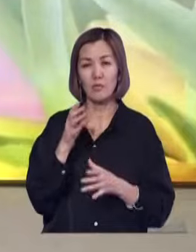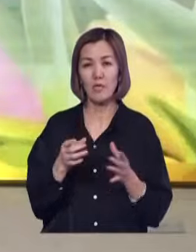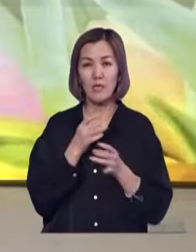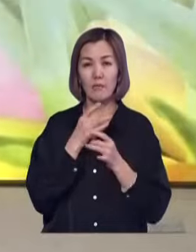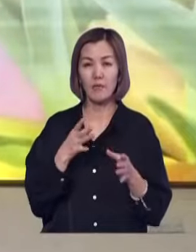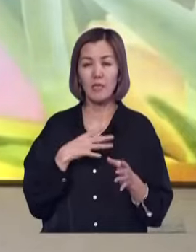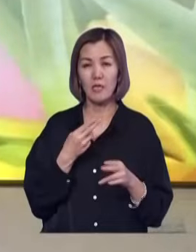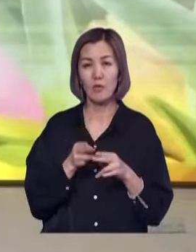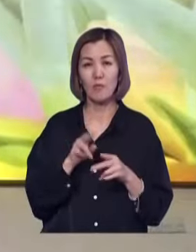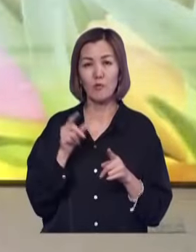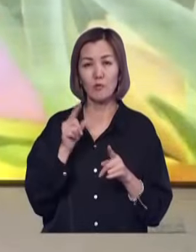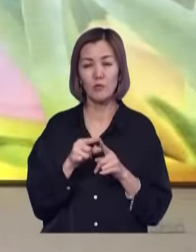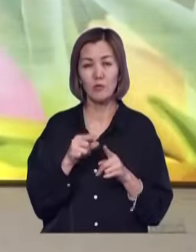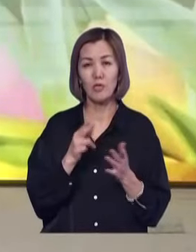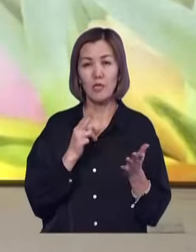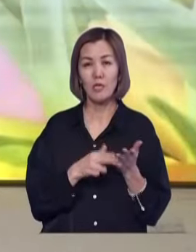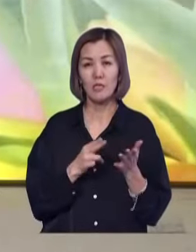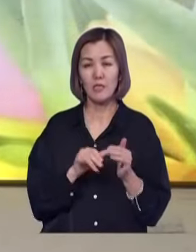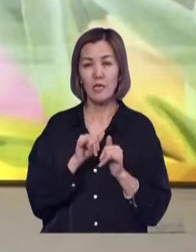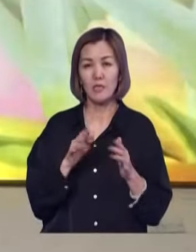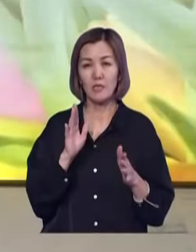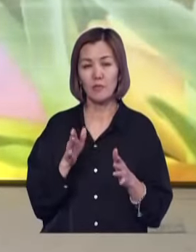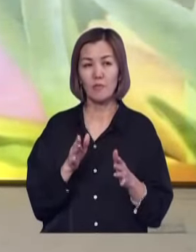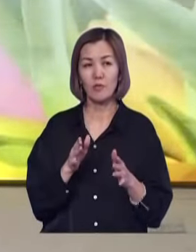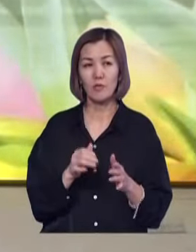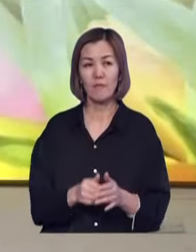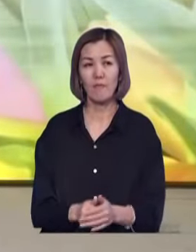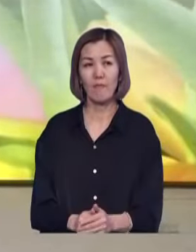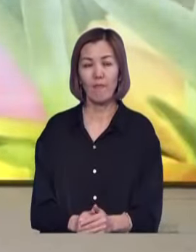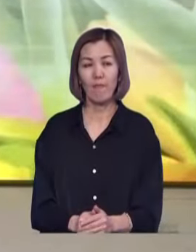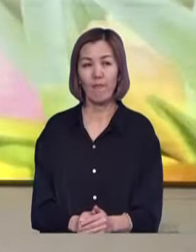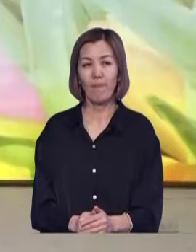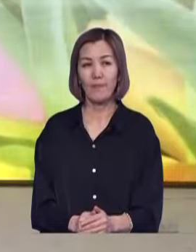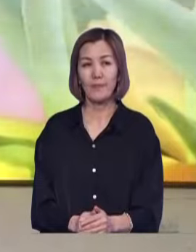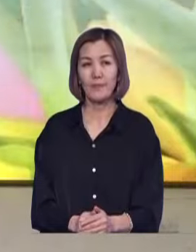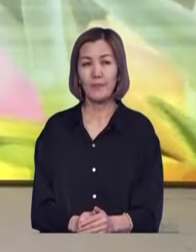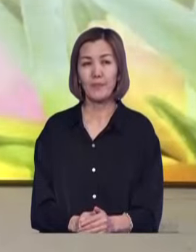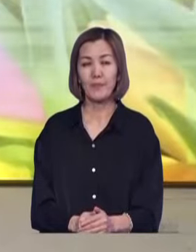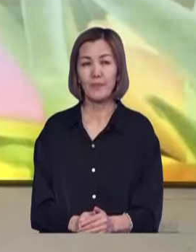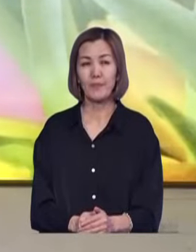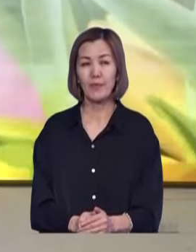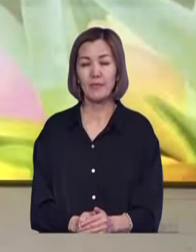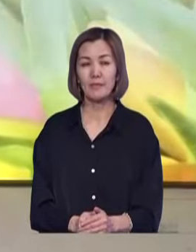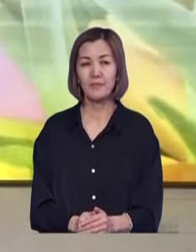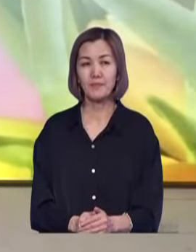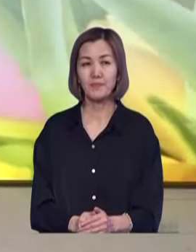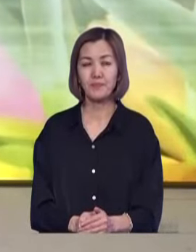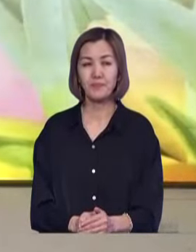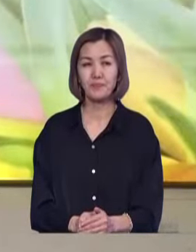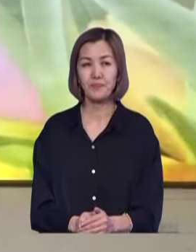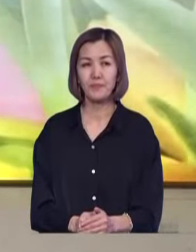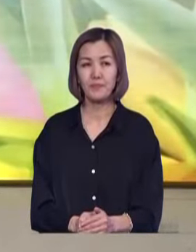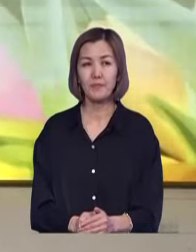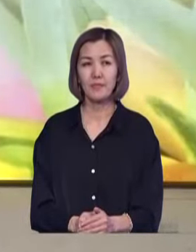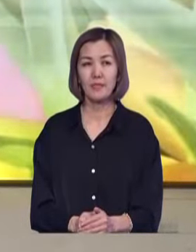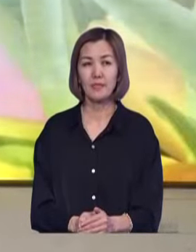мерекеде бұл сөздің дәлелі екі есеге артатыны сөзсіз. Аяулым Жүрсінқызы, Бекжан Кенжебай, Жетісу телеарнасы, Алматы облысы, Қонаев